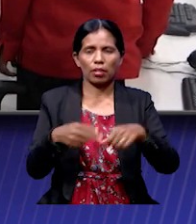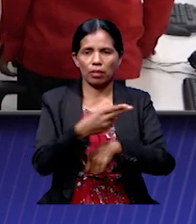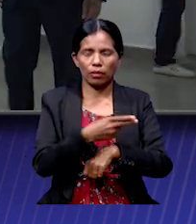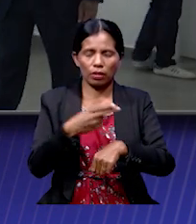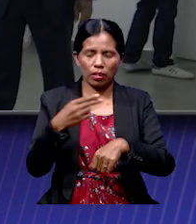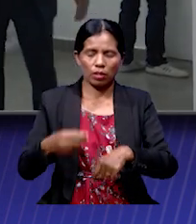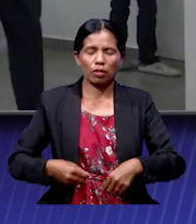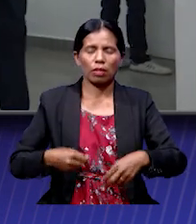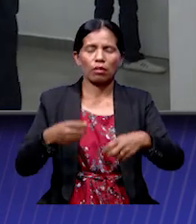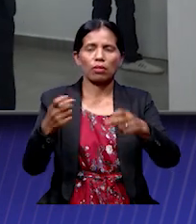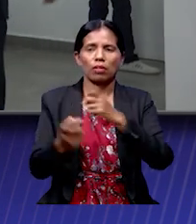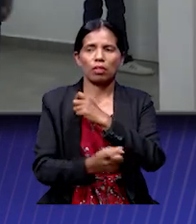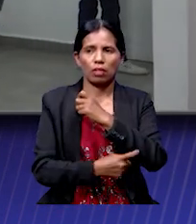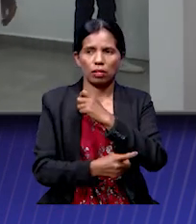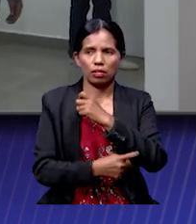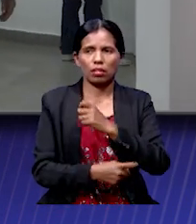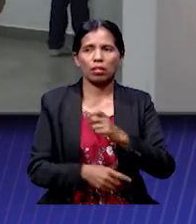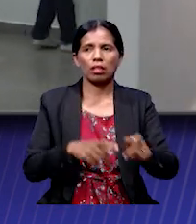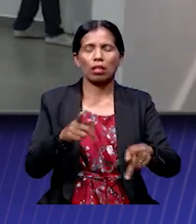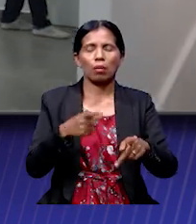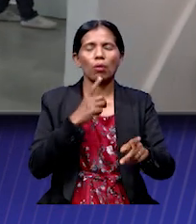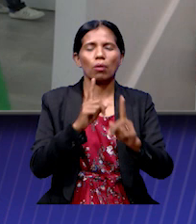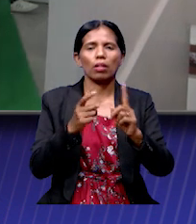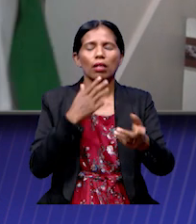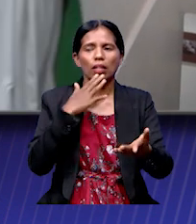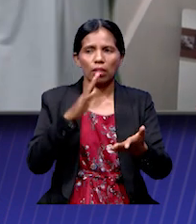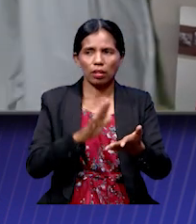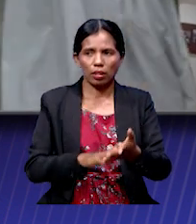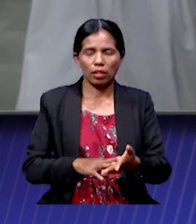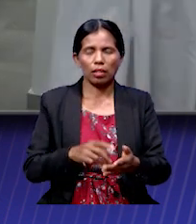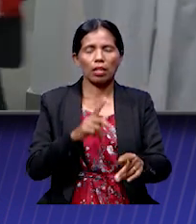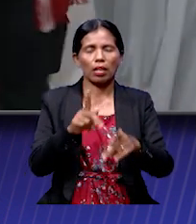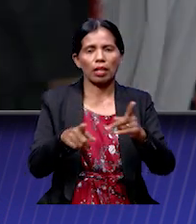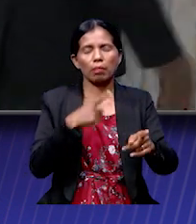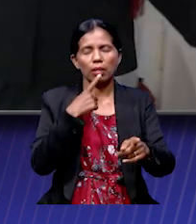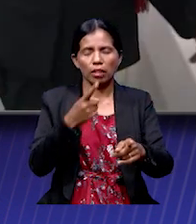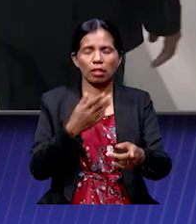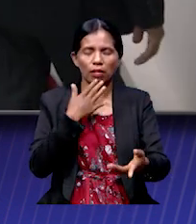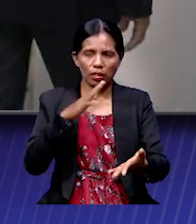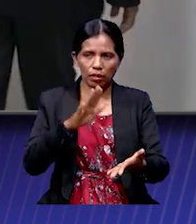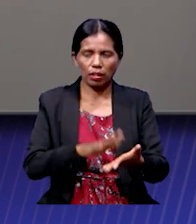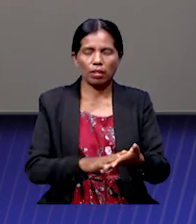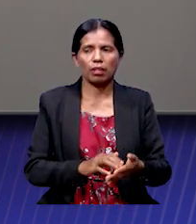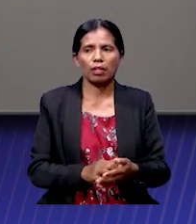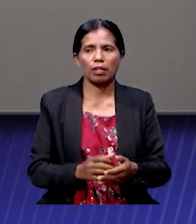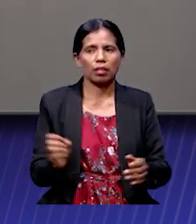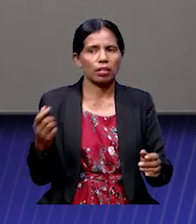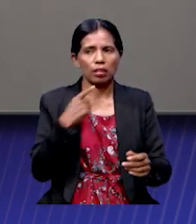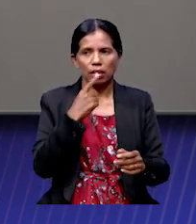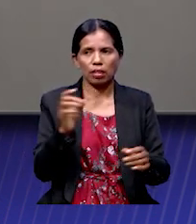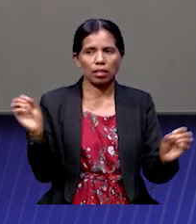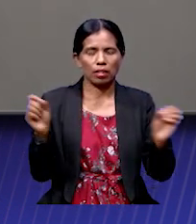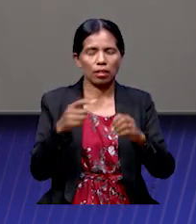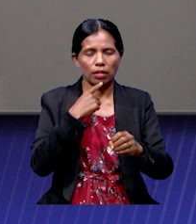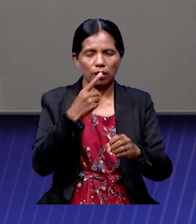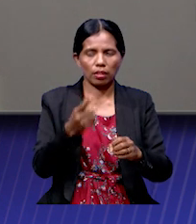inkeritu. Ema tratania, ema hateteng adnia, nia ladehan buat